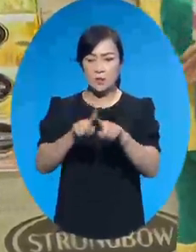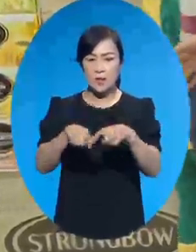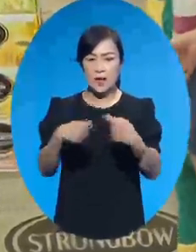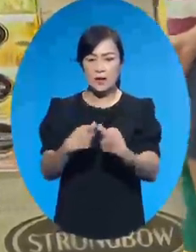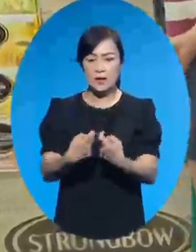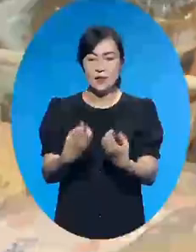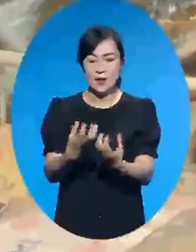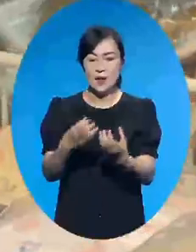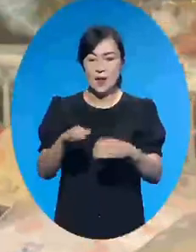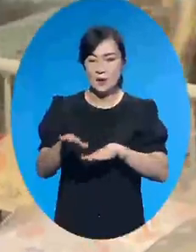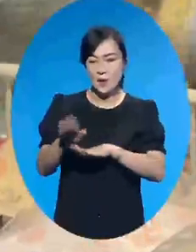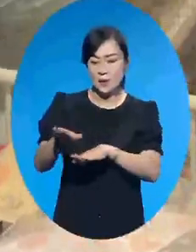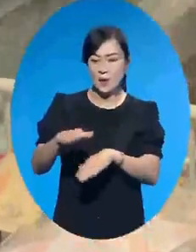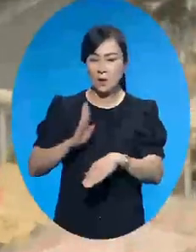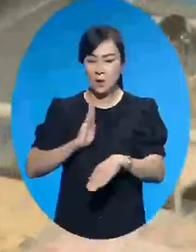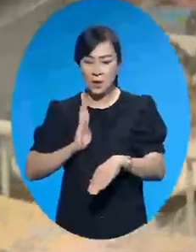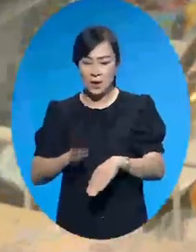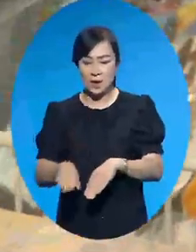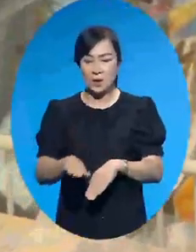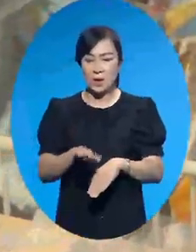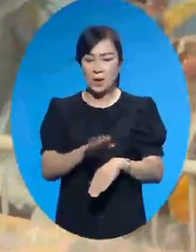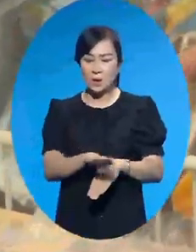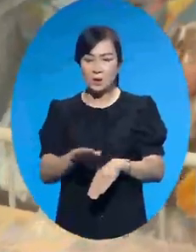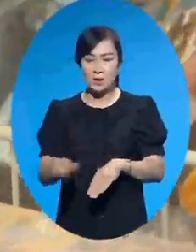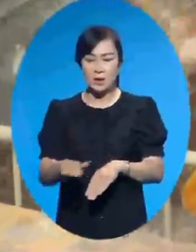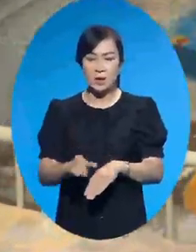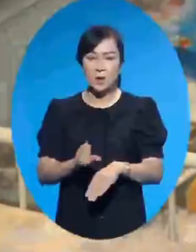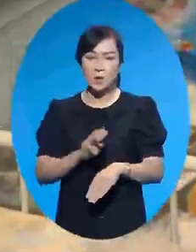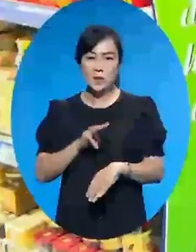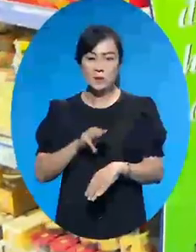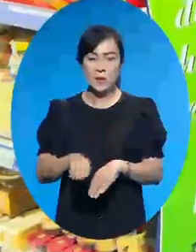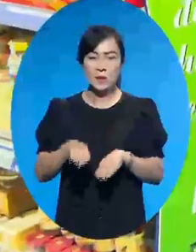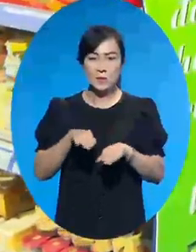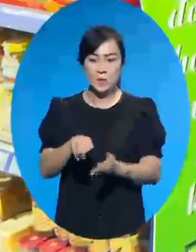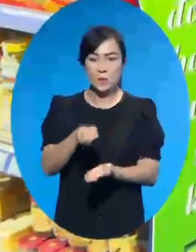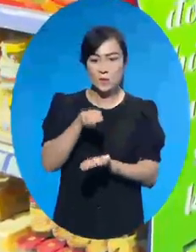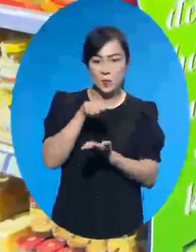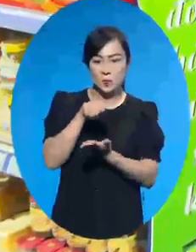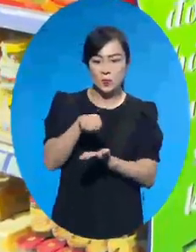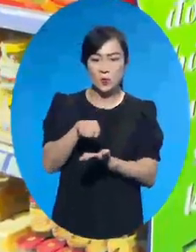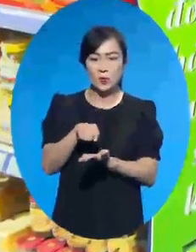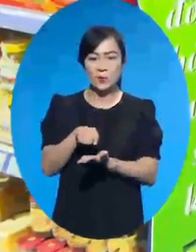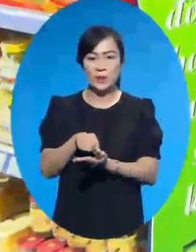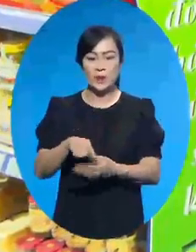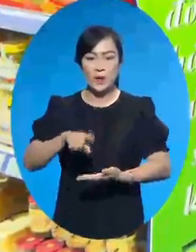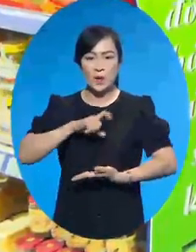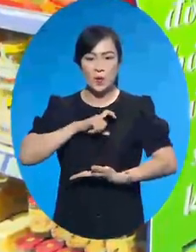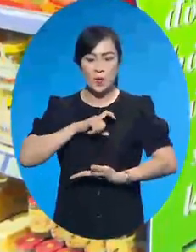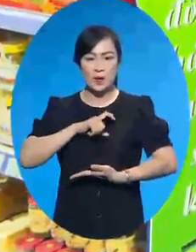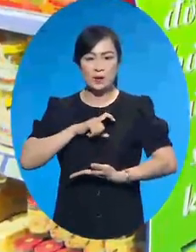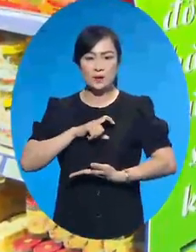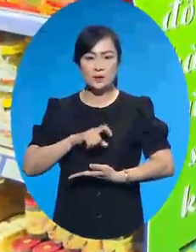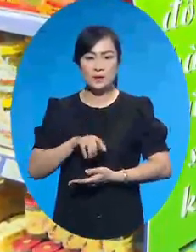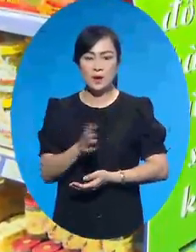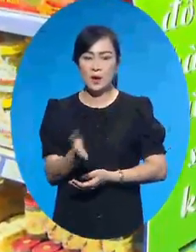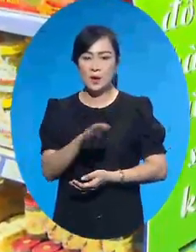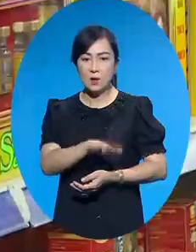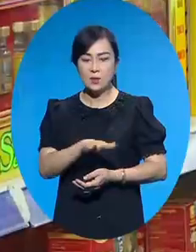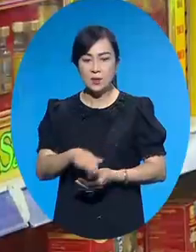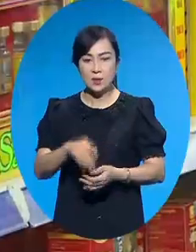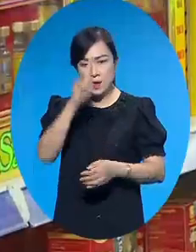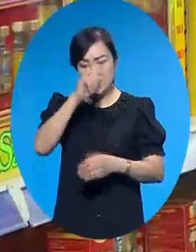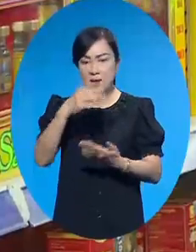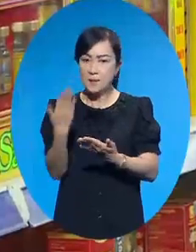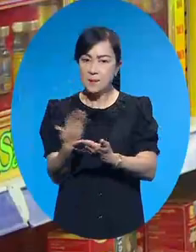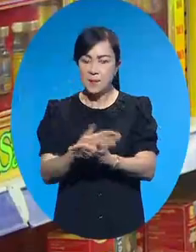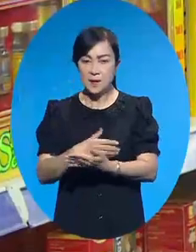may mặc và quần áo học sinh, ba lô đi học, khuyến mãi cho mùa trung thu, lung linh trang vàng, quà tặng vui bé. Điểm mới của năm